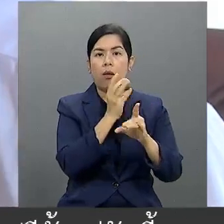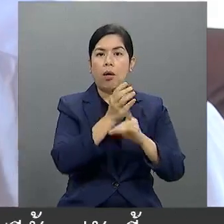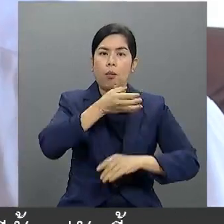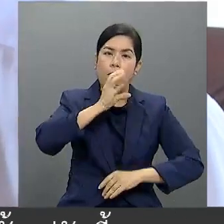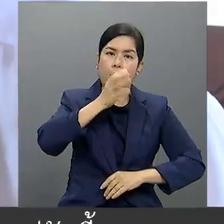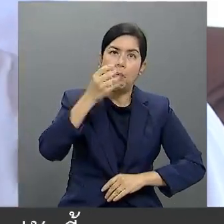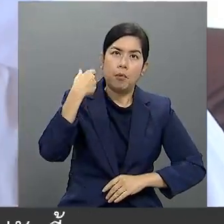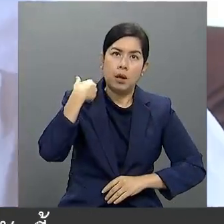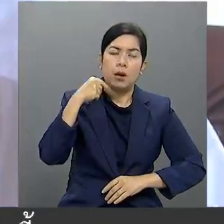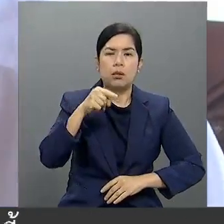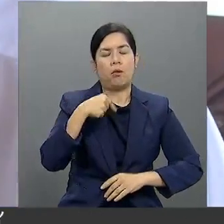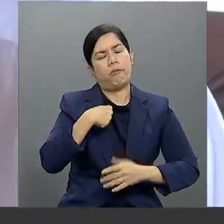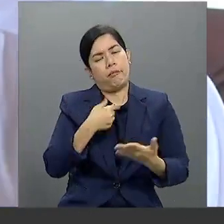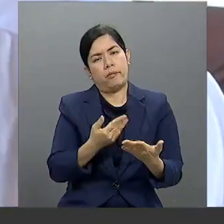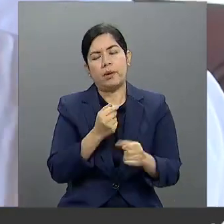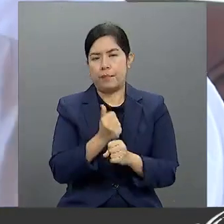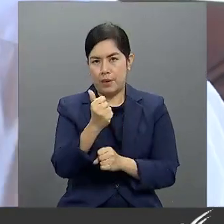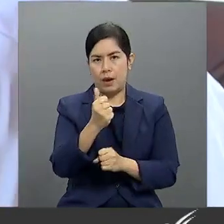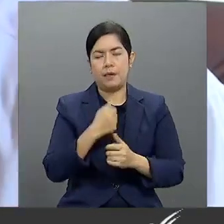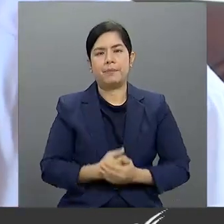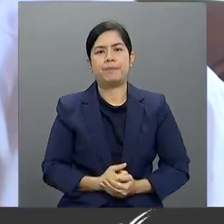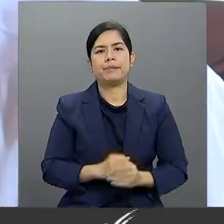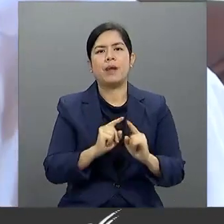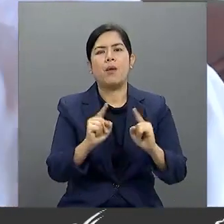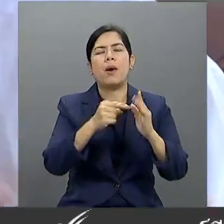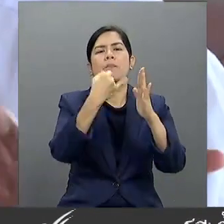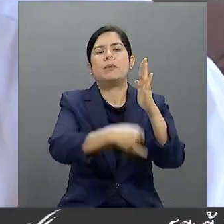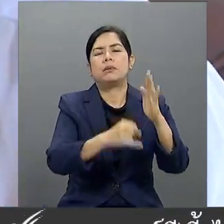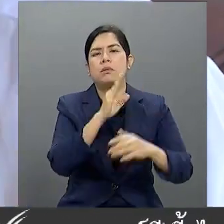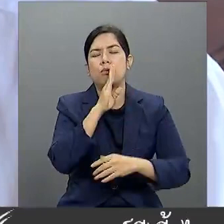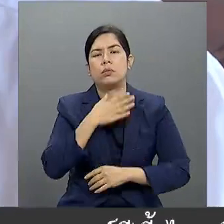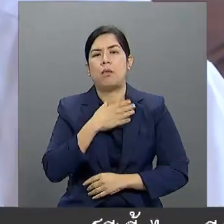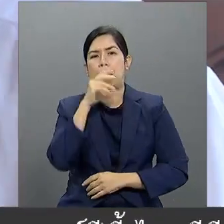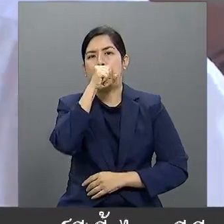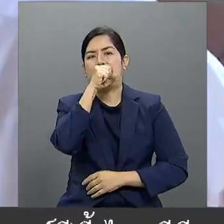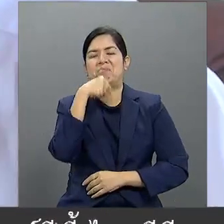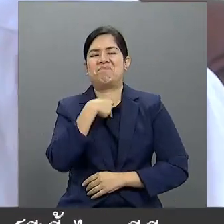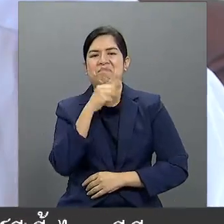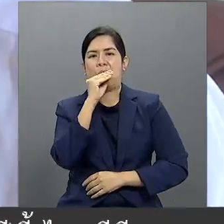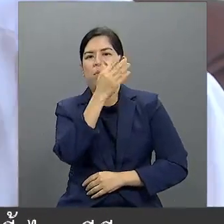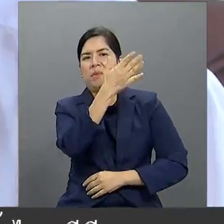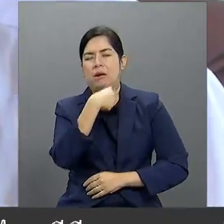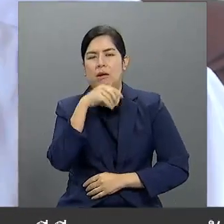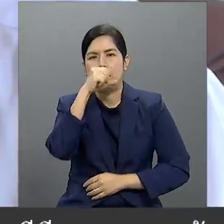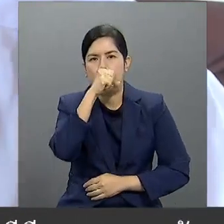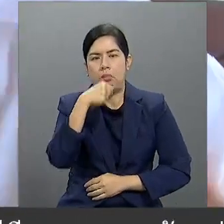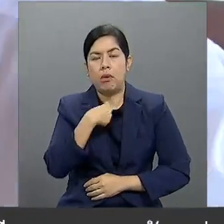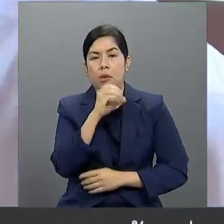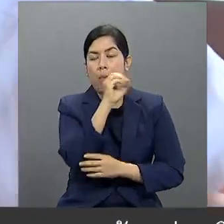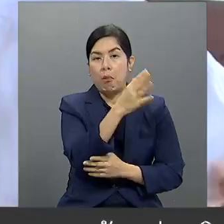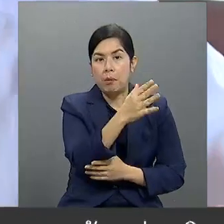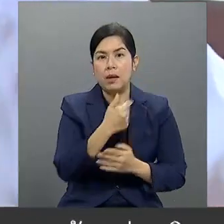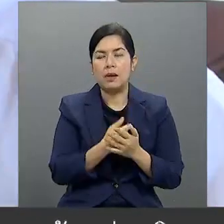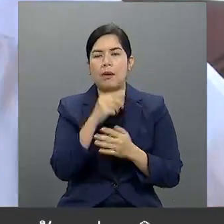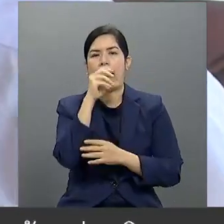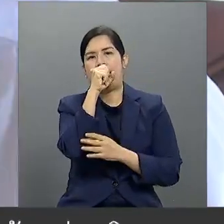ำงานแต่ที่ผิดคือถ้าคุณปกปิดคุณไม่พูดเปิดความจริงคุณไม่พูดว่าคุณไปแล้วคุณก็ปิดไปปิดมาติด